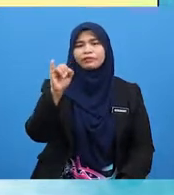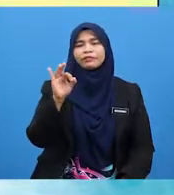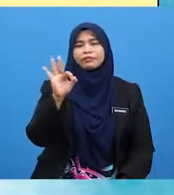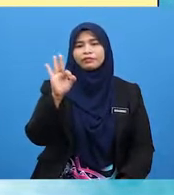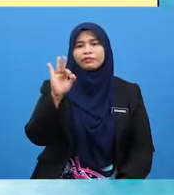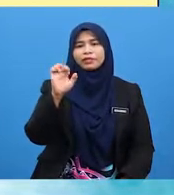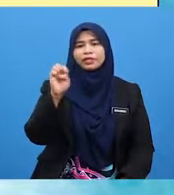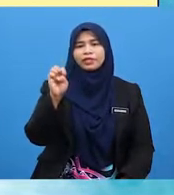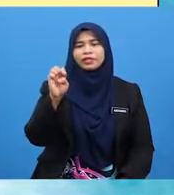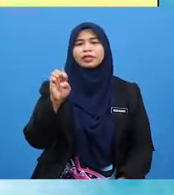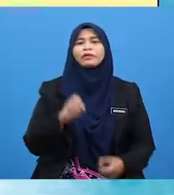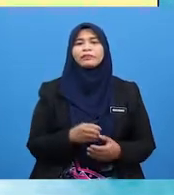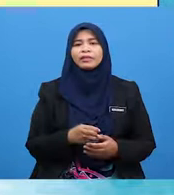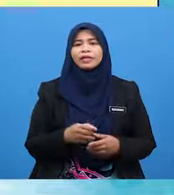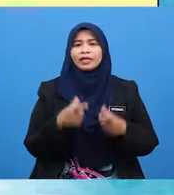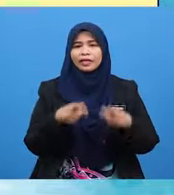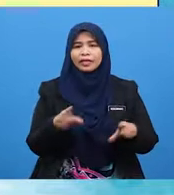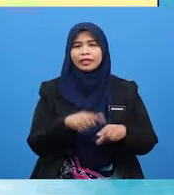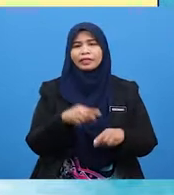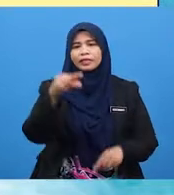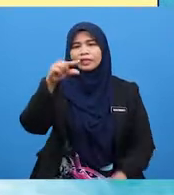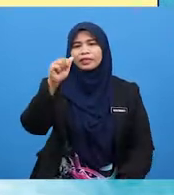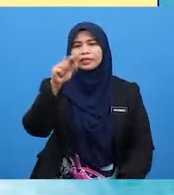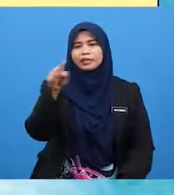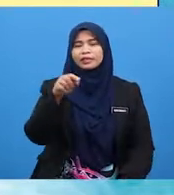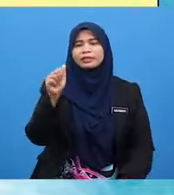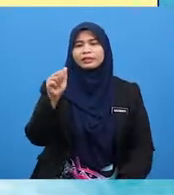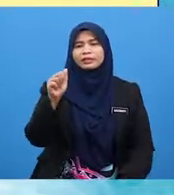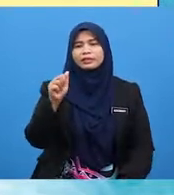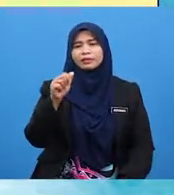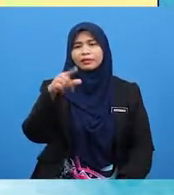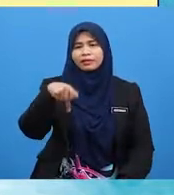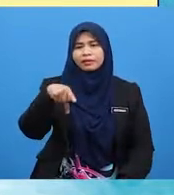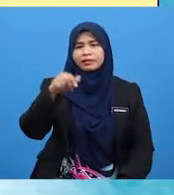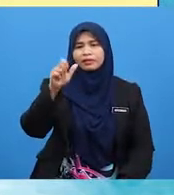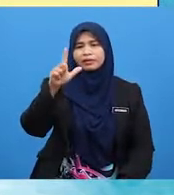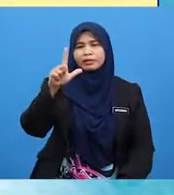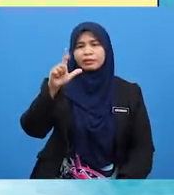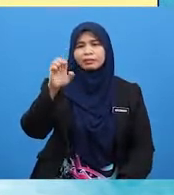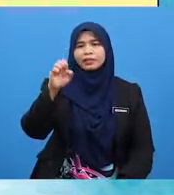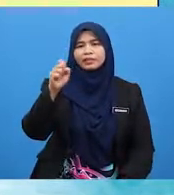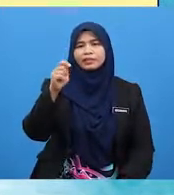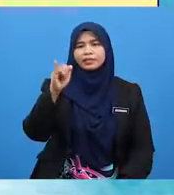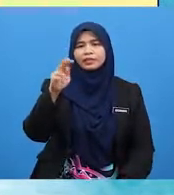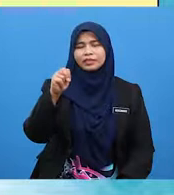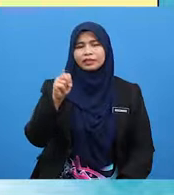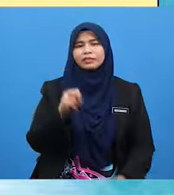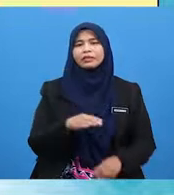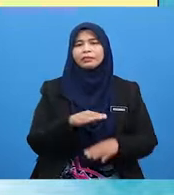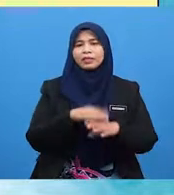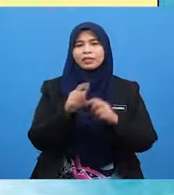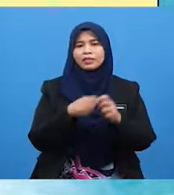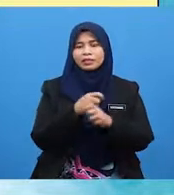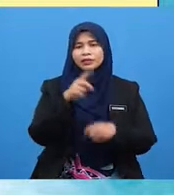tahun 150 Hijrah di kota Gaza, Palestin. Imam Asy-Syafi'i wafat di